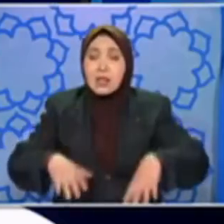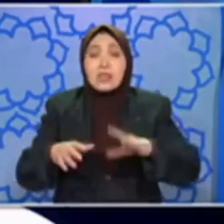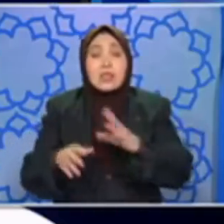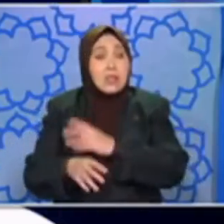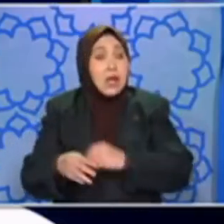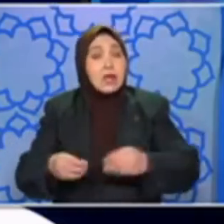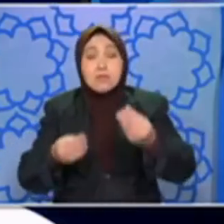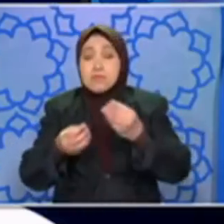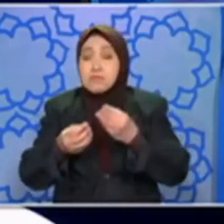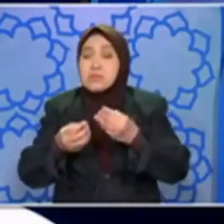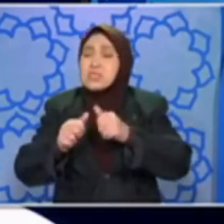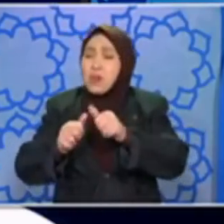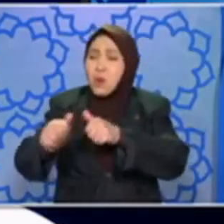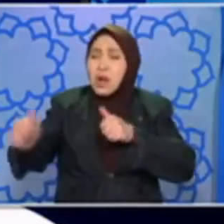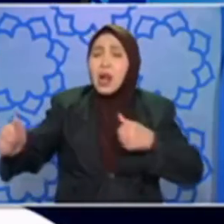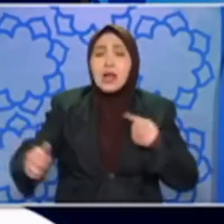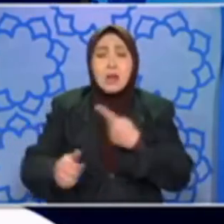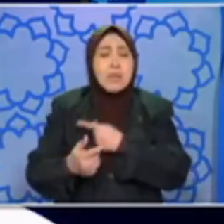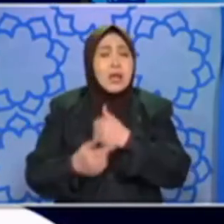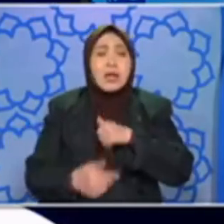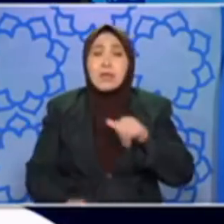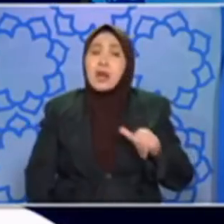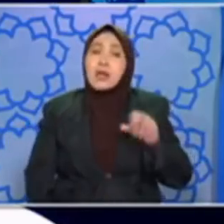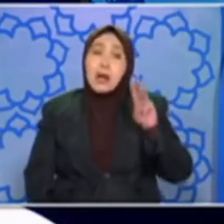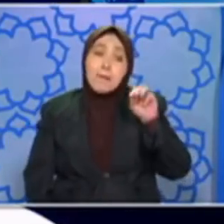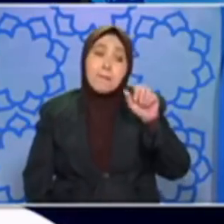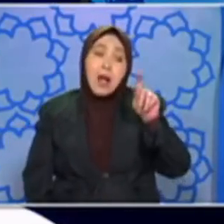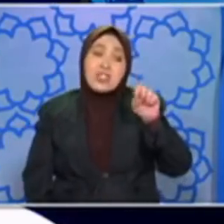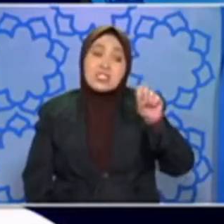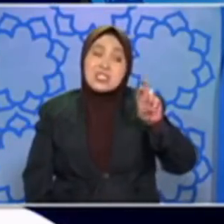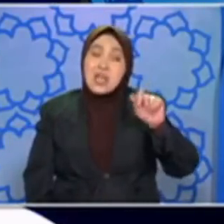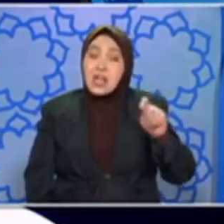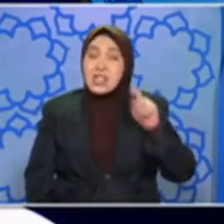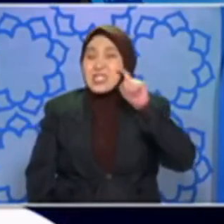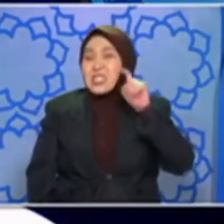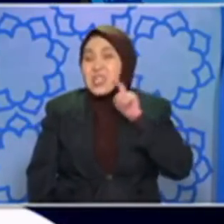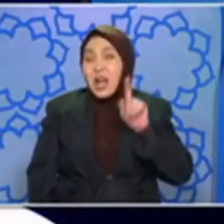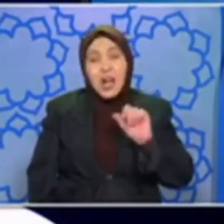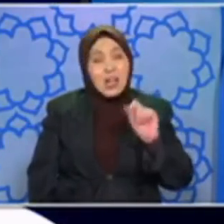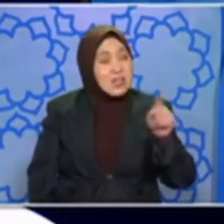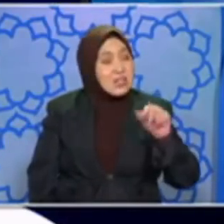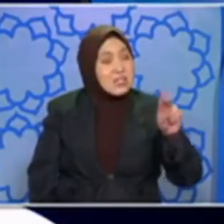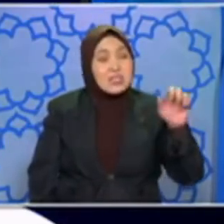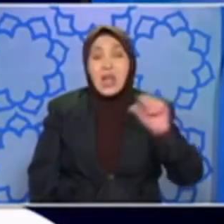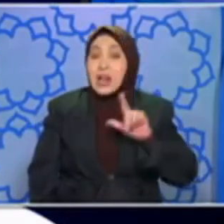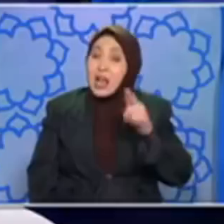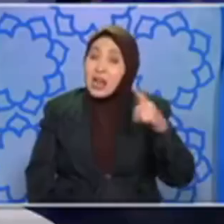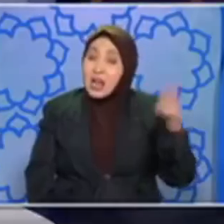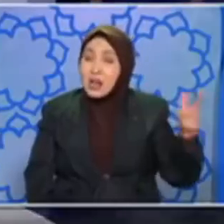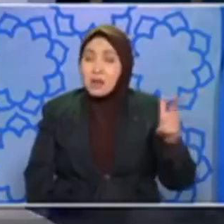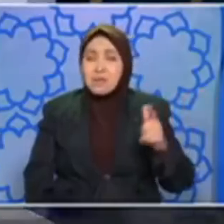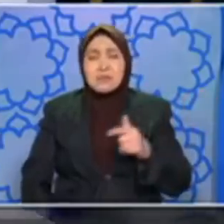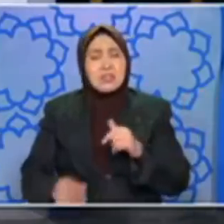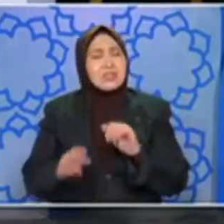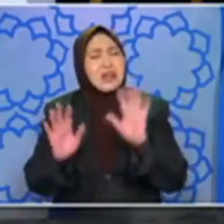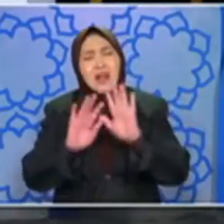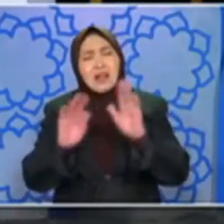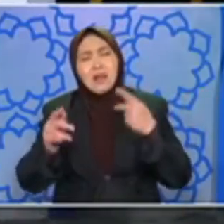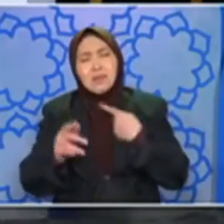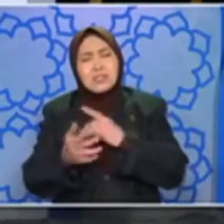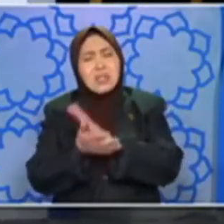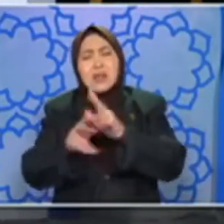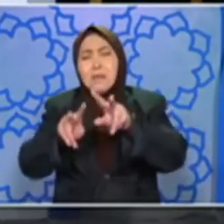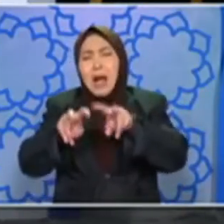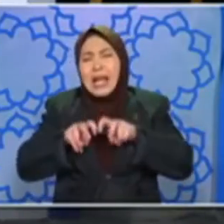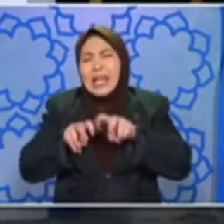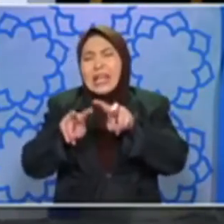kami, jauhkanlah kami daripada maksiat, zina dan lain-lain, ya Allah. Ya Allah, jauhkanlah kami daripada sifat bakhil, kedekut, ya Allah. Ya